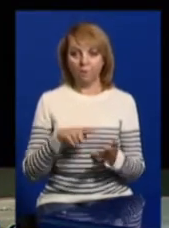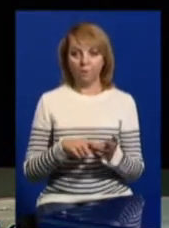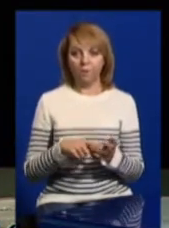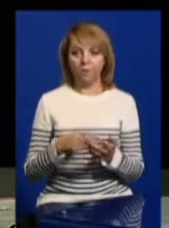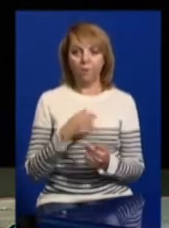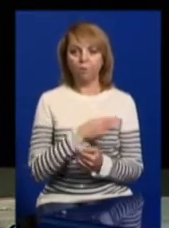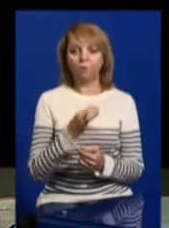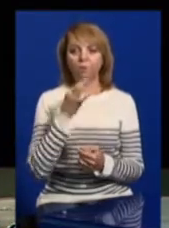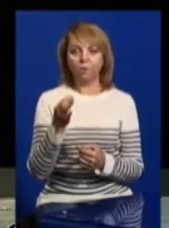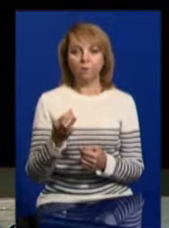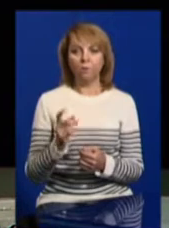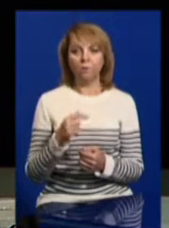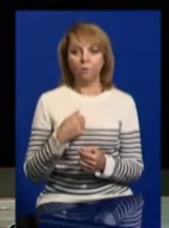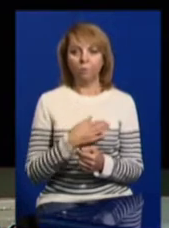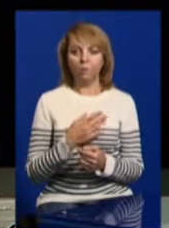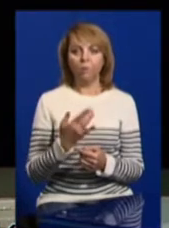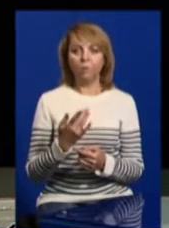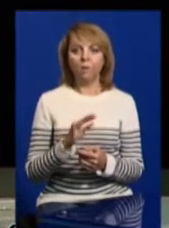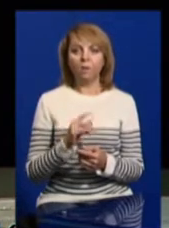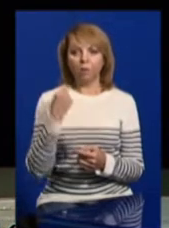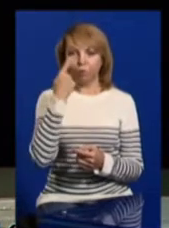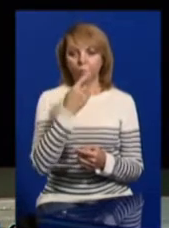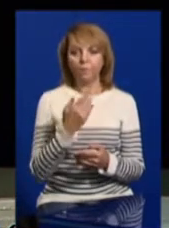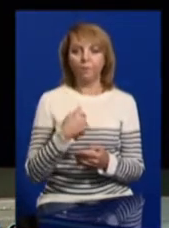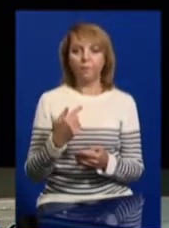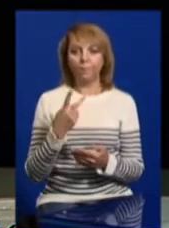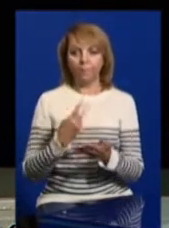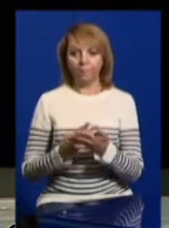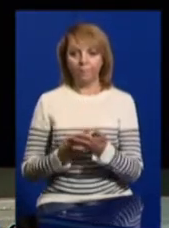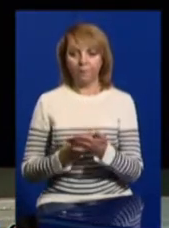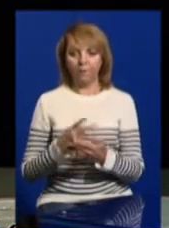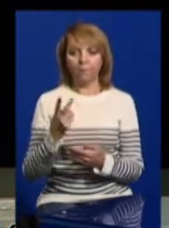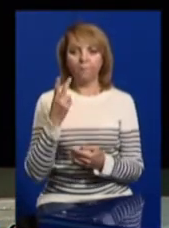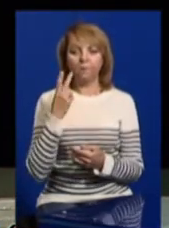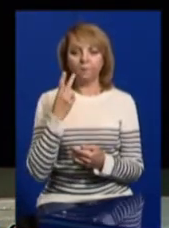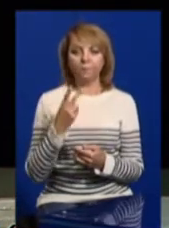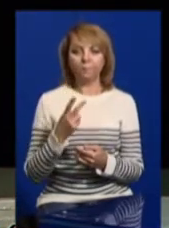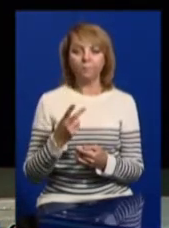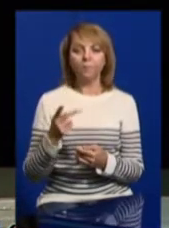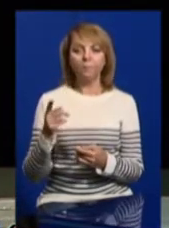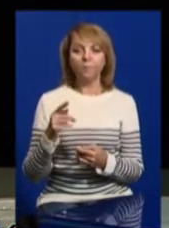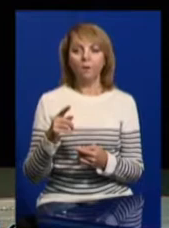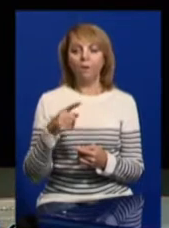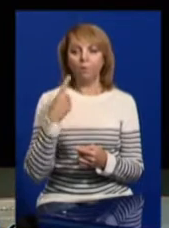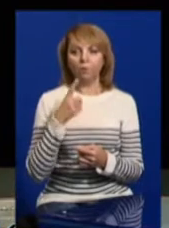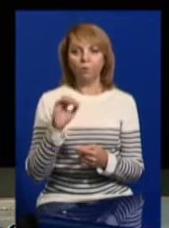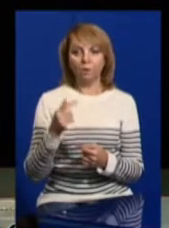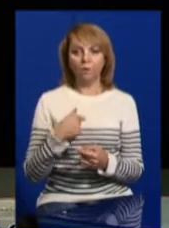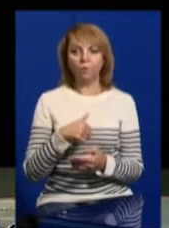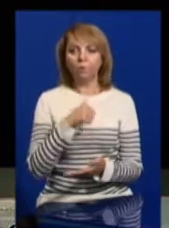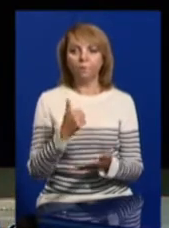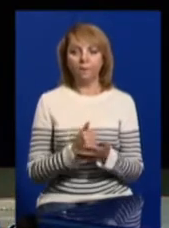що ми ж це хочемо. Оскільки і особи, які я представляю, вони завжди підкреслюють, що так, наші основні